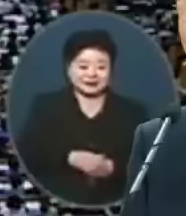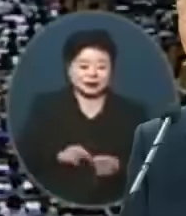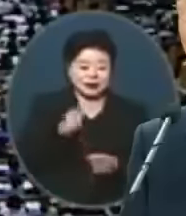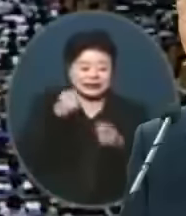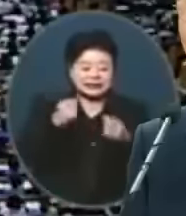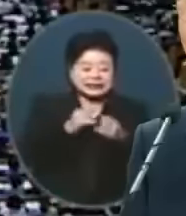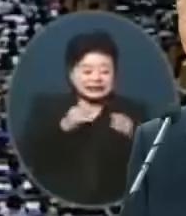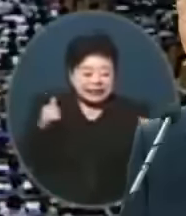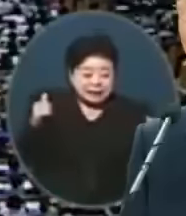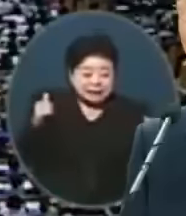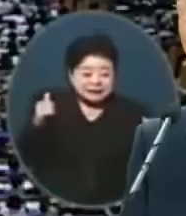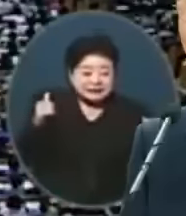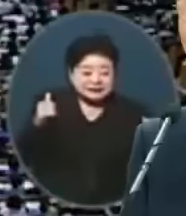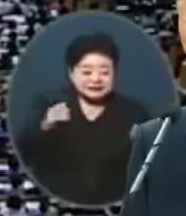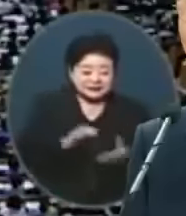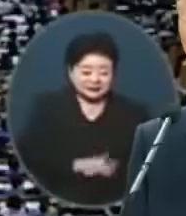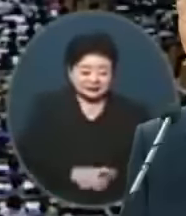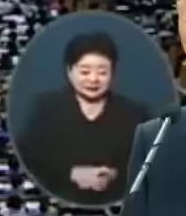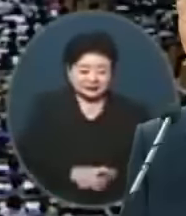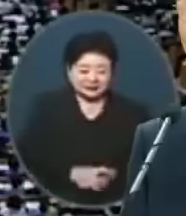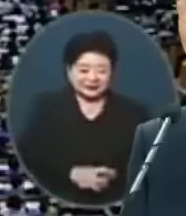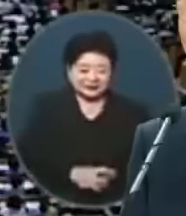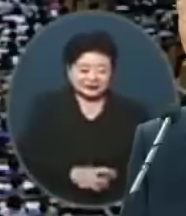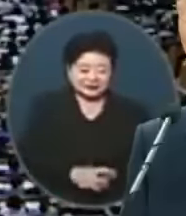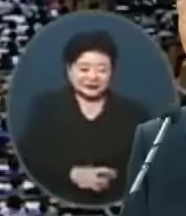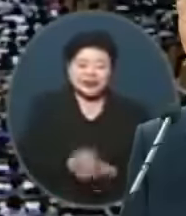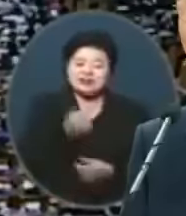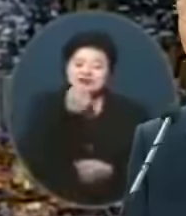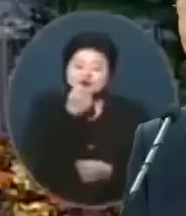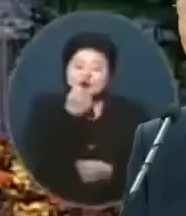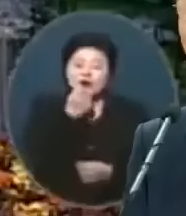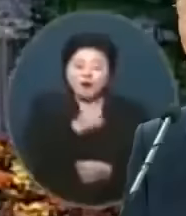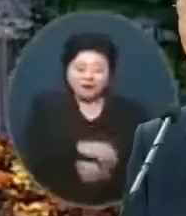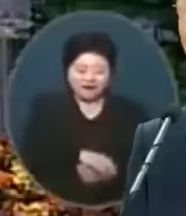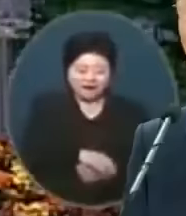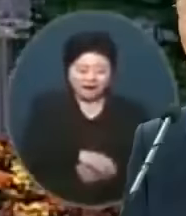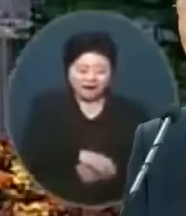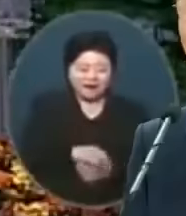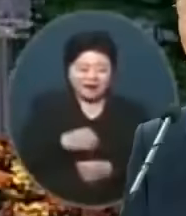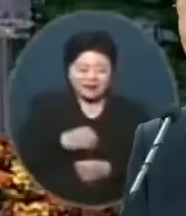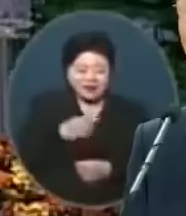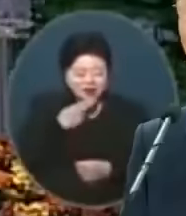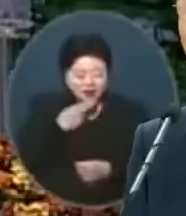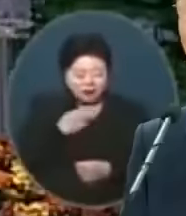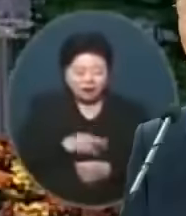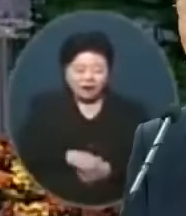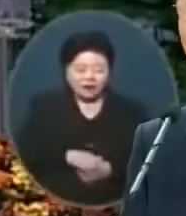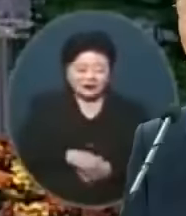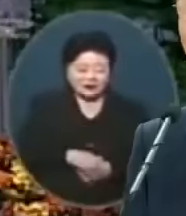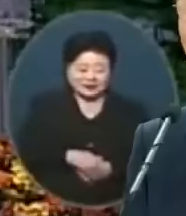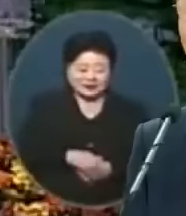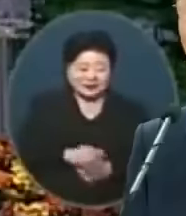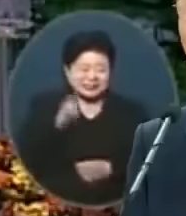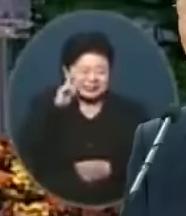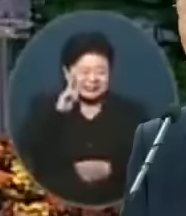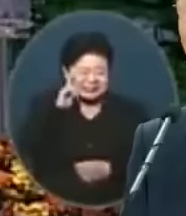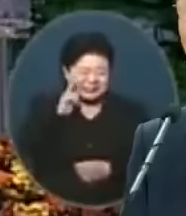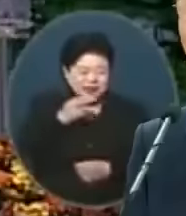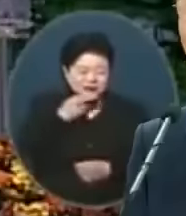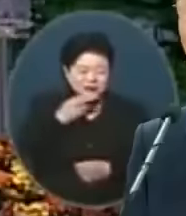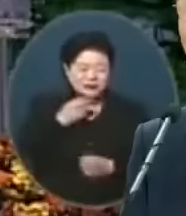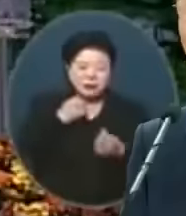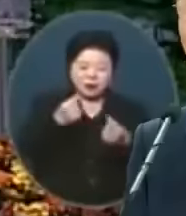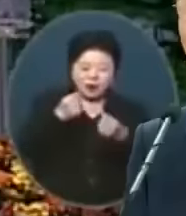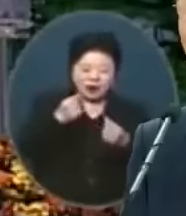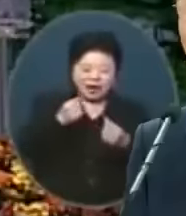장수하는 사람일수록 잘 웃고 근심 걱정이 적으며 스트레스 없이 건강하다는